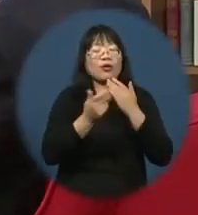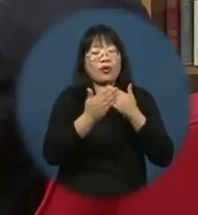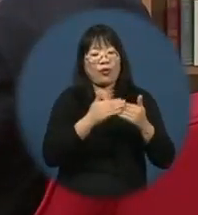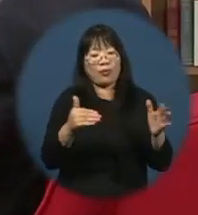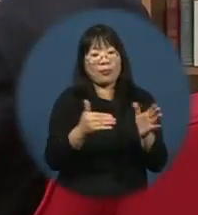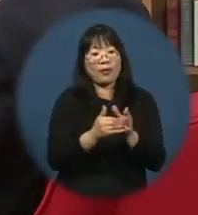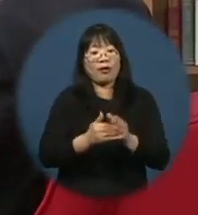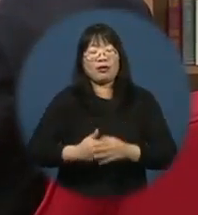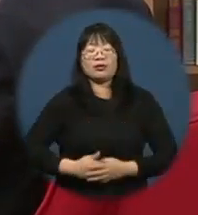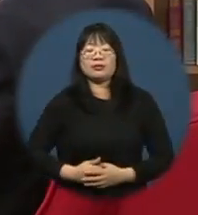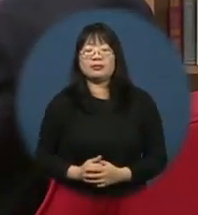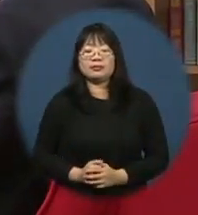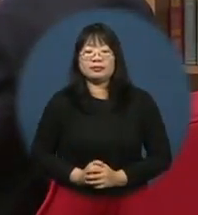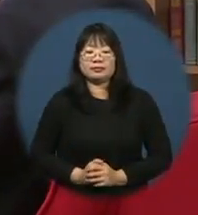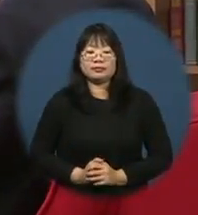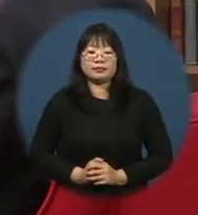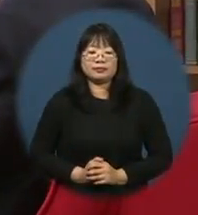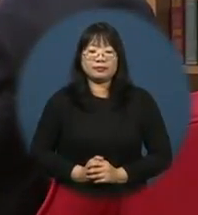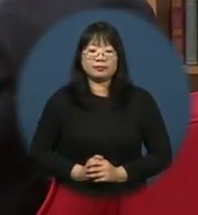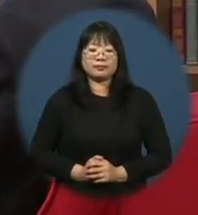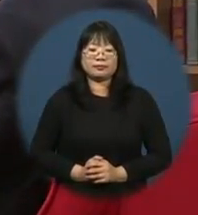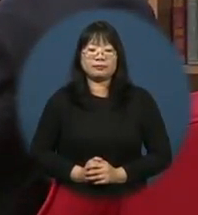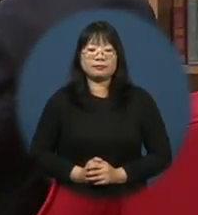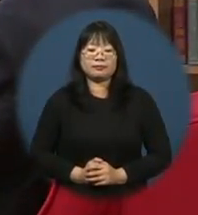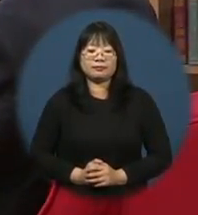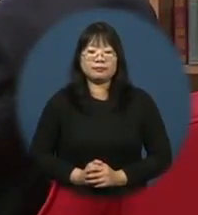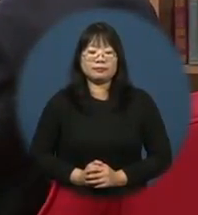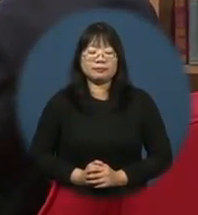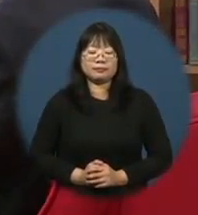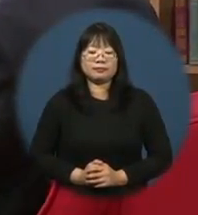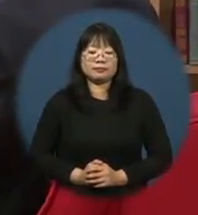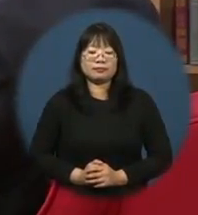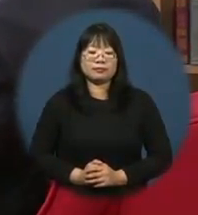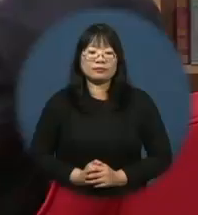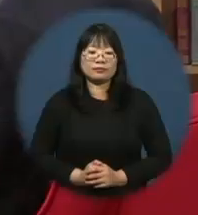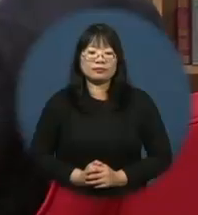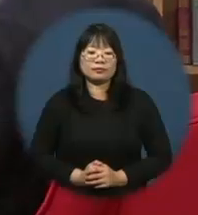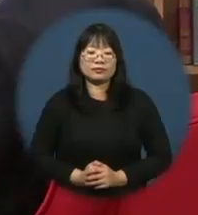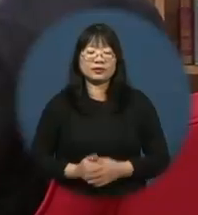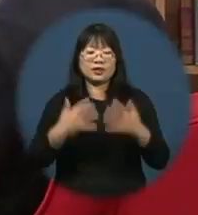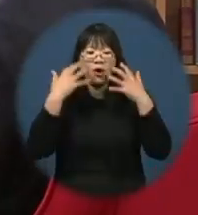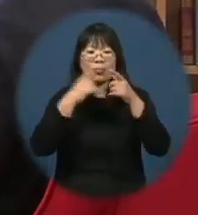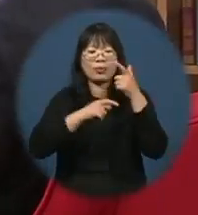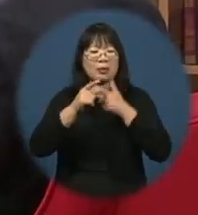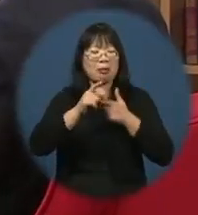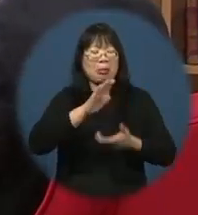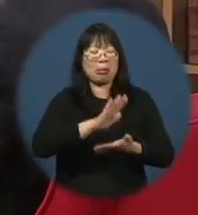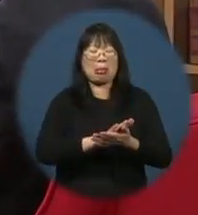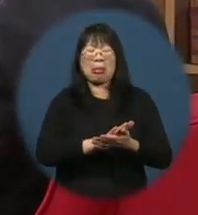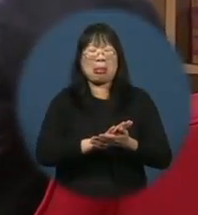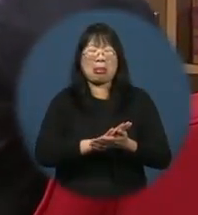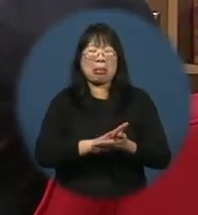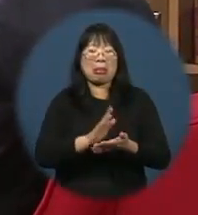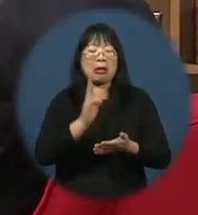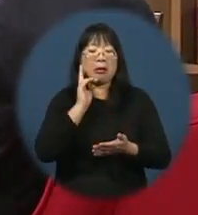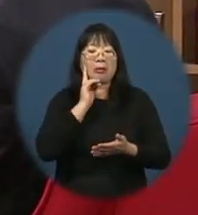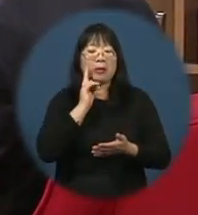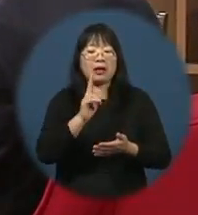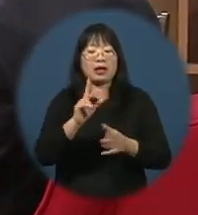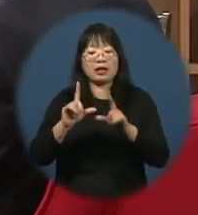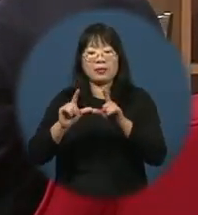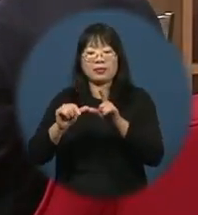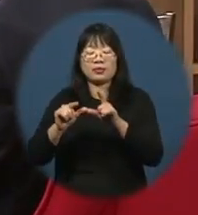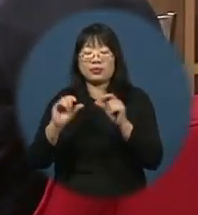경험을 있었죠. 했던 네. 그런 현상이 되겠습니다. 네. 그러니까 여름에는 더욱더 더워지고 뭐